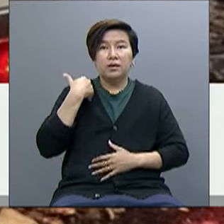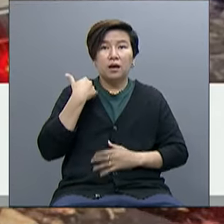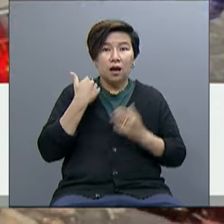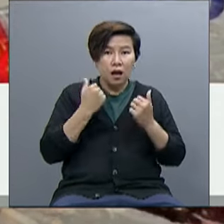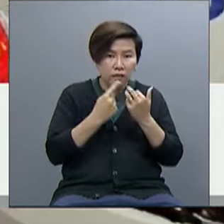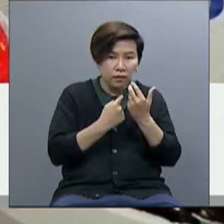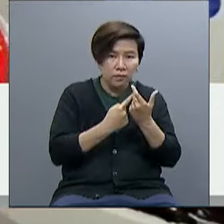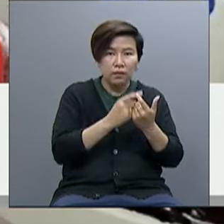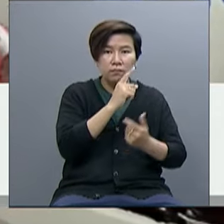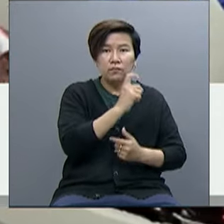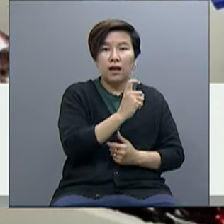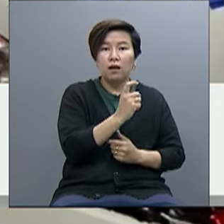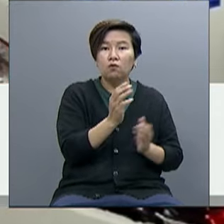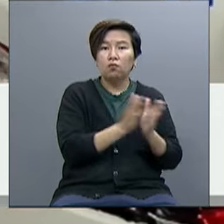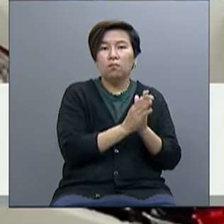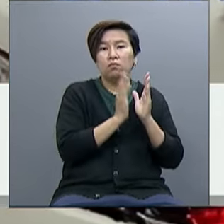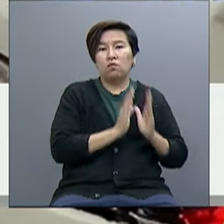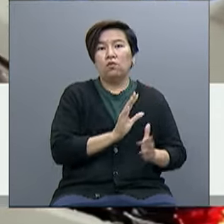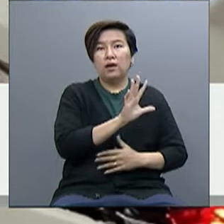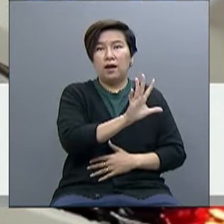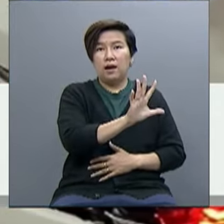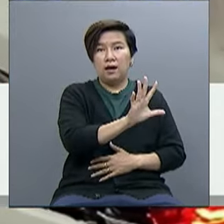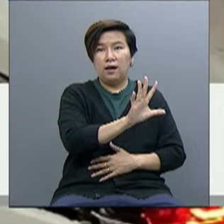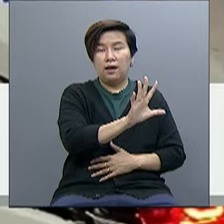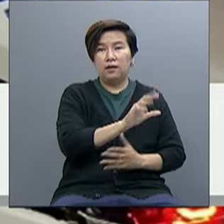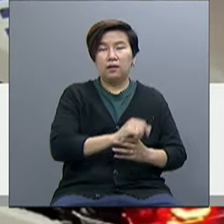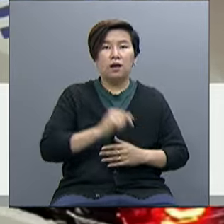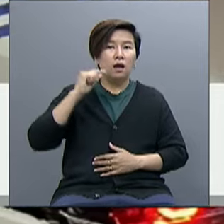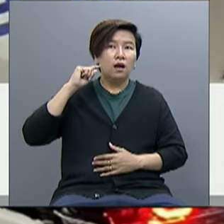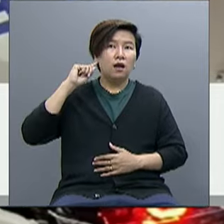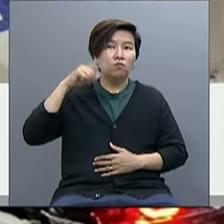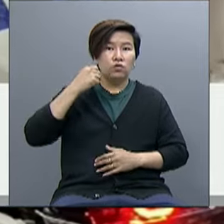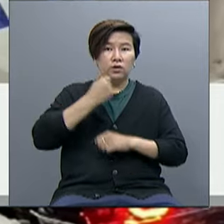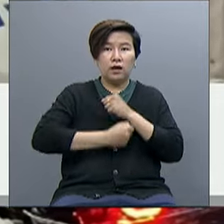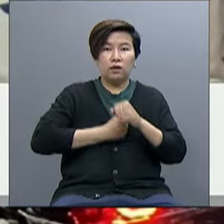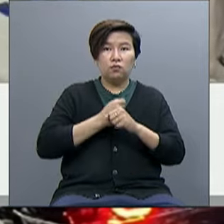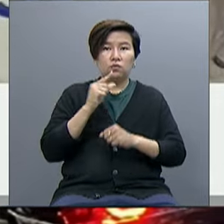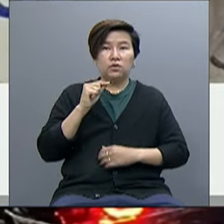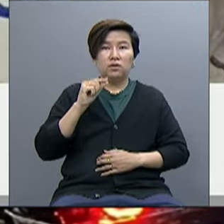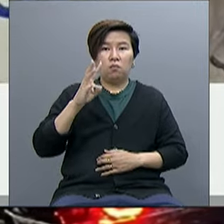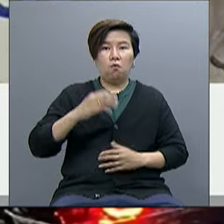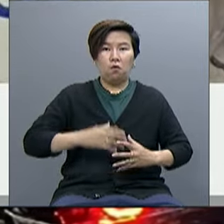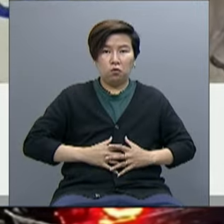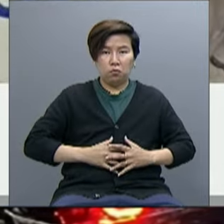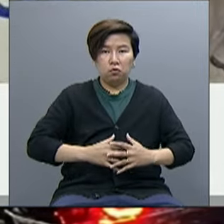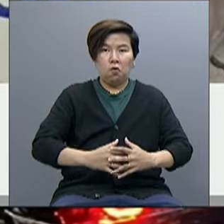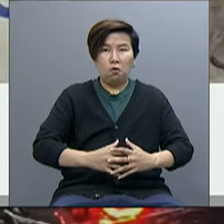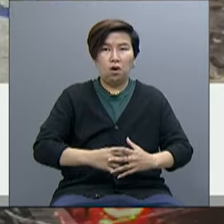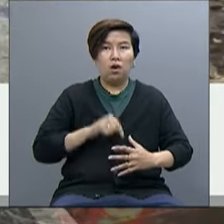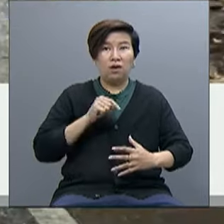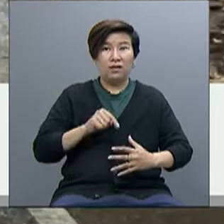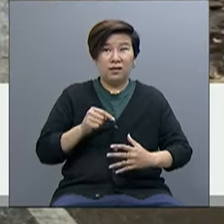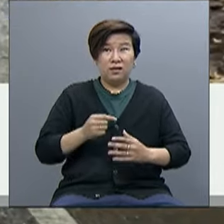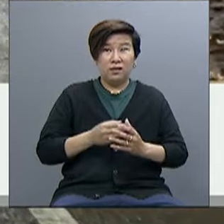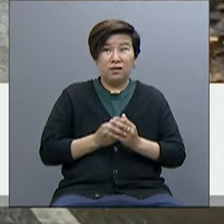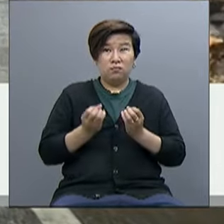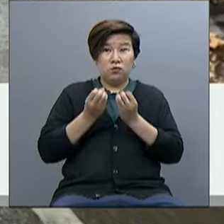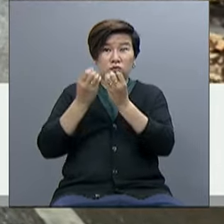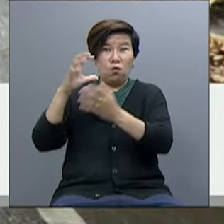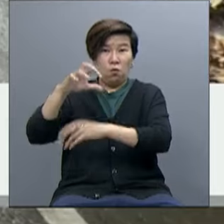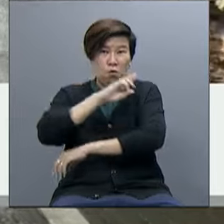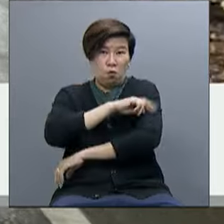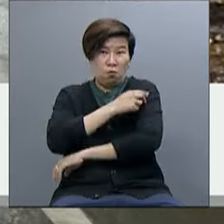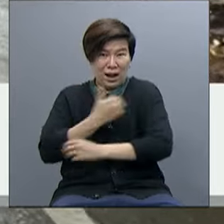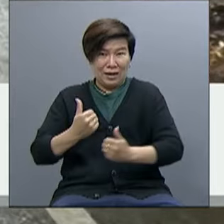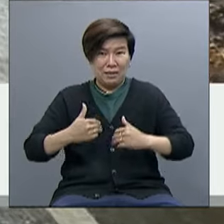ชีวิตรวมทั้งหมด 5คนในจำนวนนี้ก็คือหญิงอายุ 26ปีที่ตั้งครรภ์และกำลังถูกส่งไปโรงพยาบาลสันทรายจังหวัด